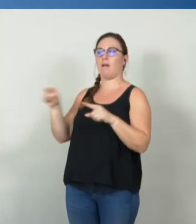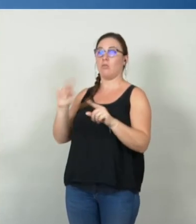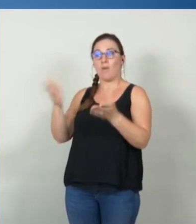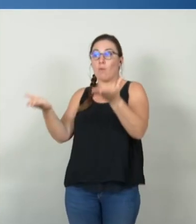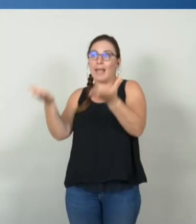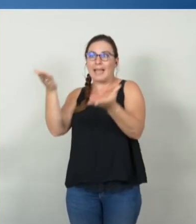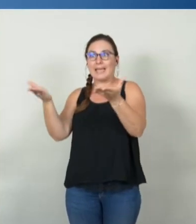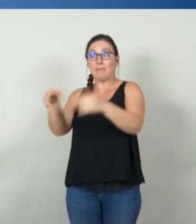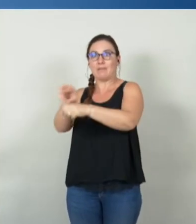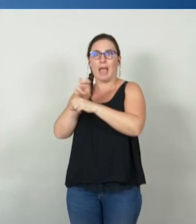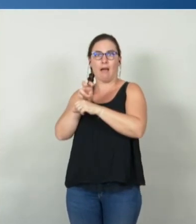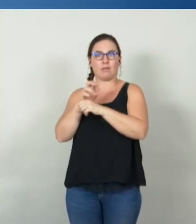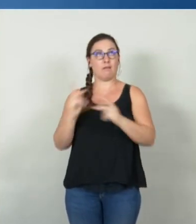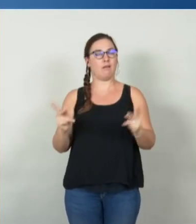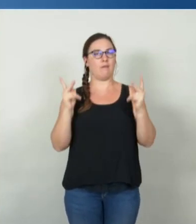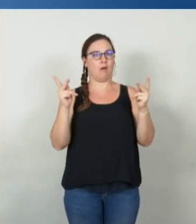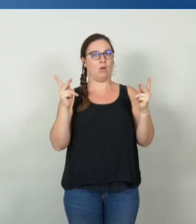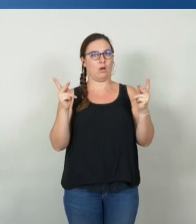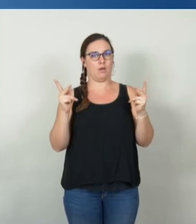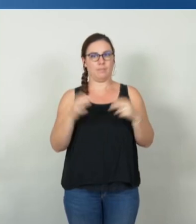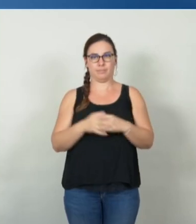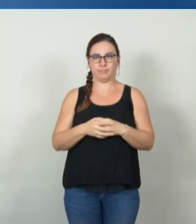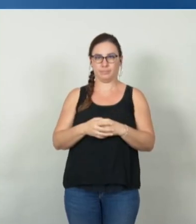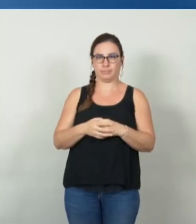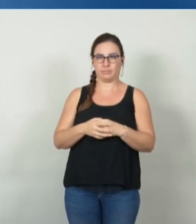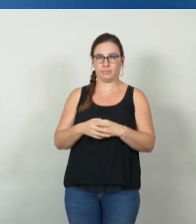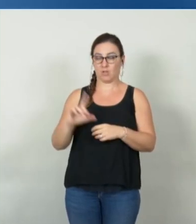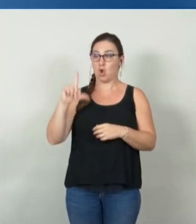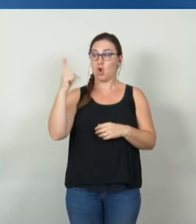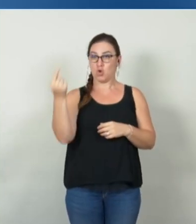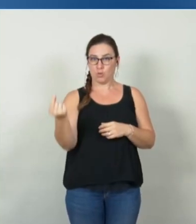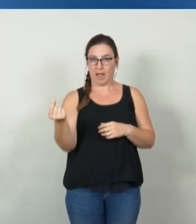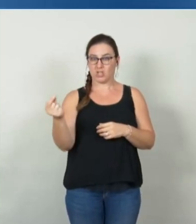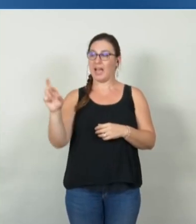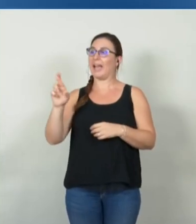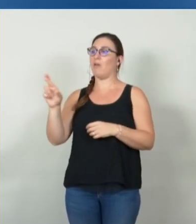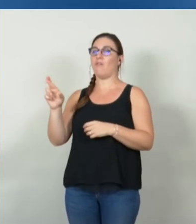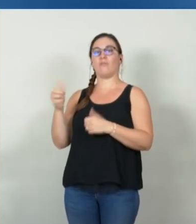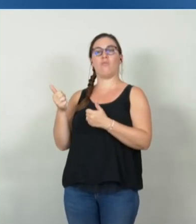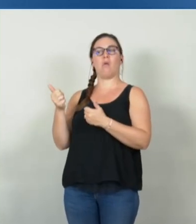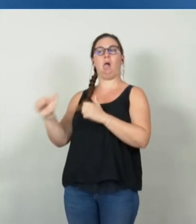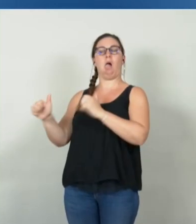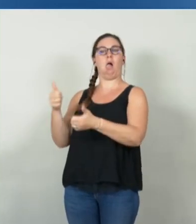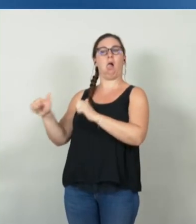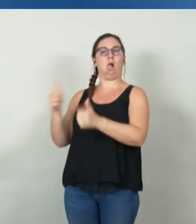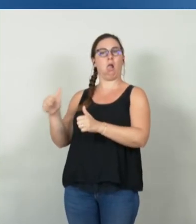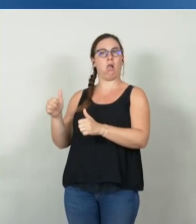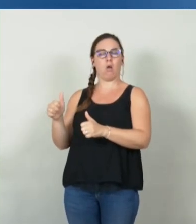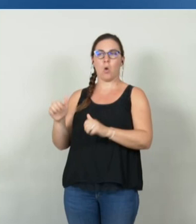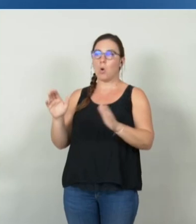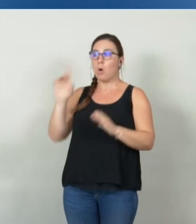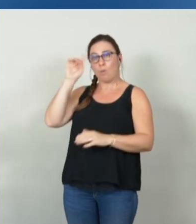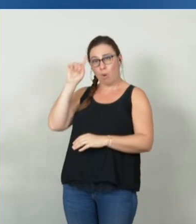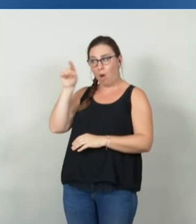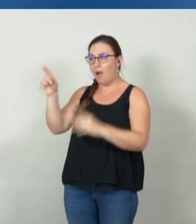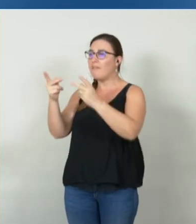équilibre en fait refuser de faire vivre le jumelage avec Rey au vote parce qu'elle parce qu'elle